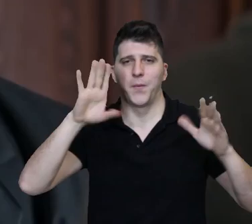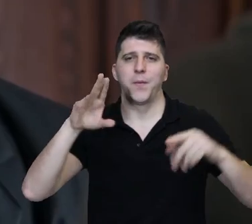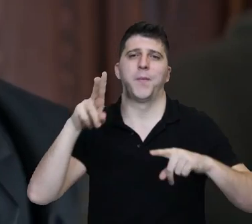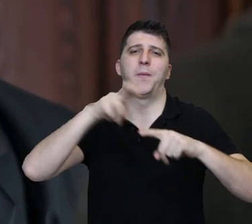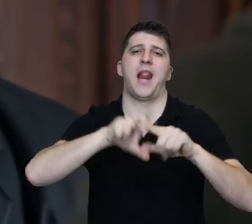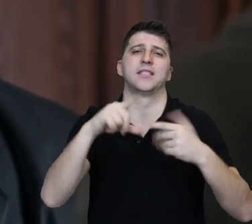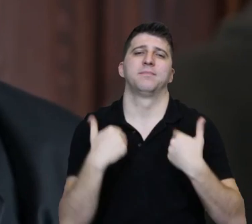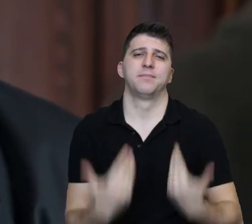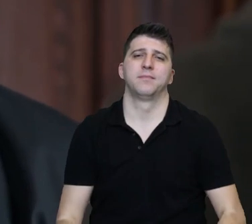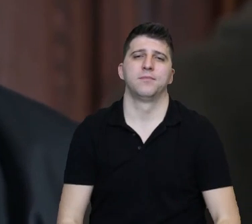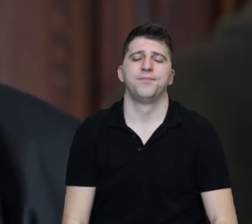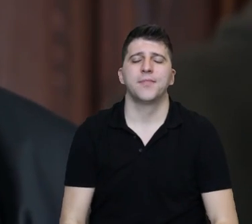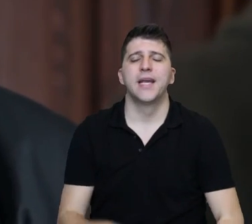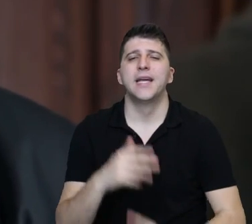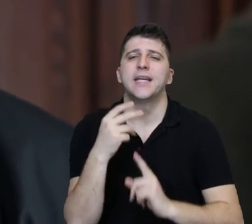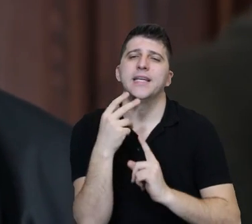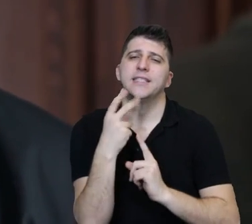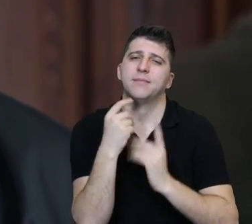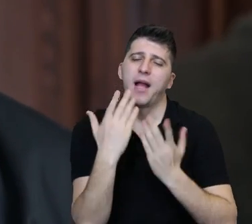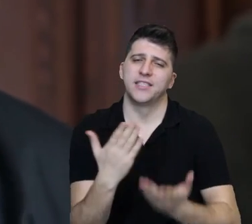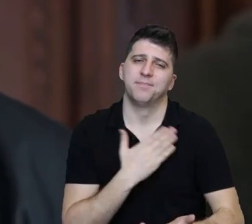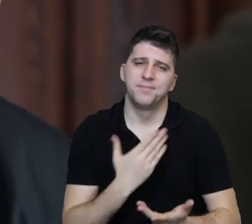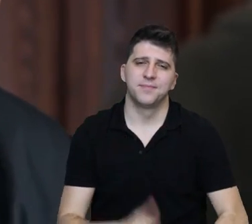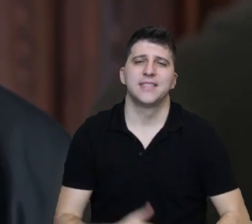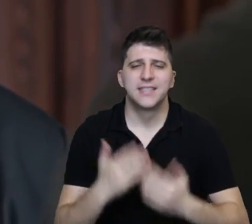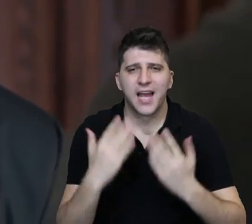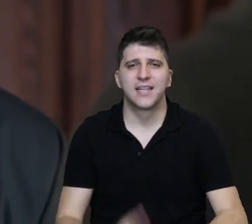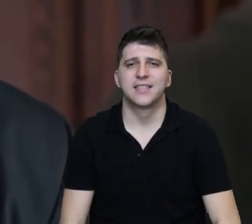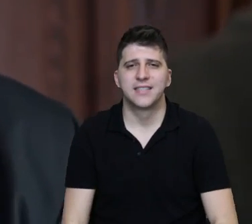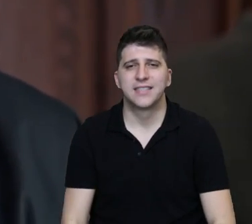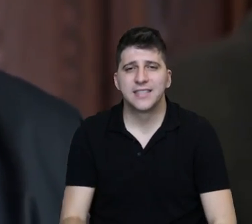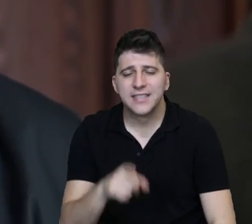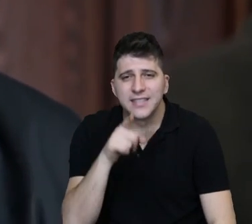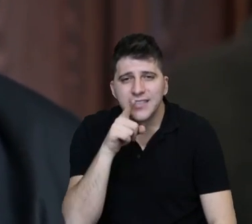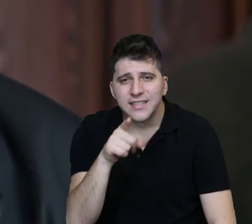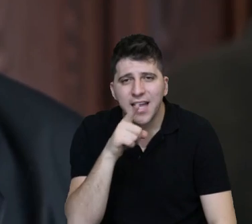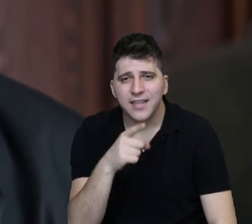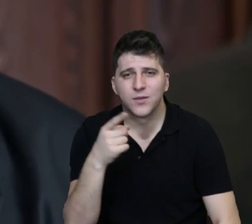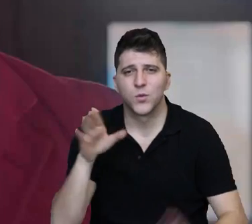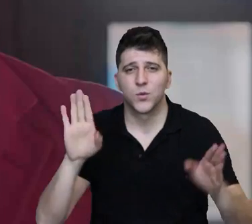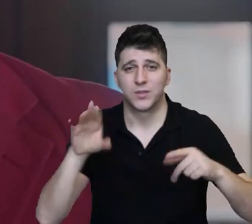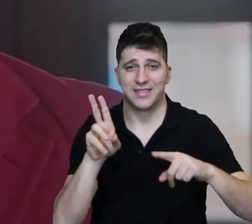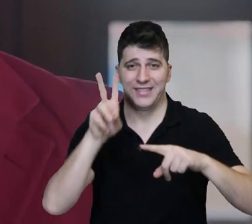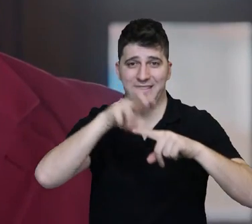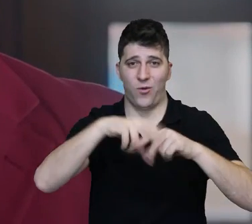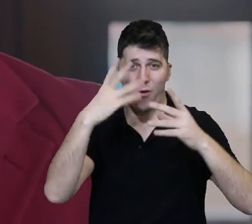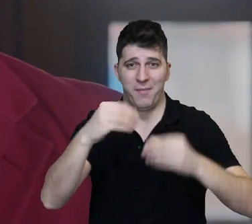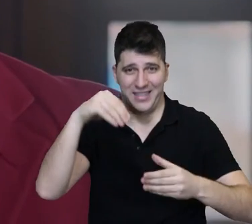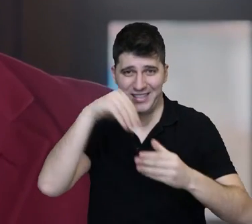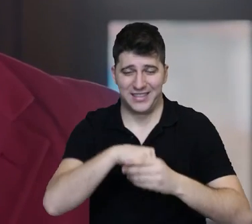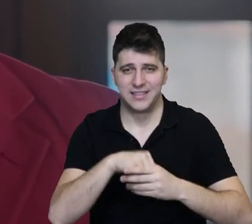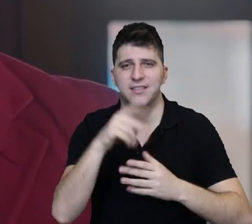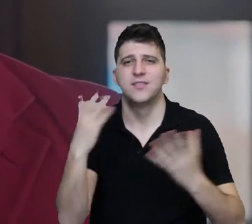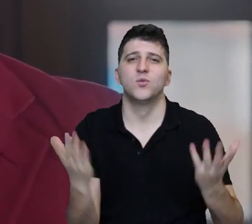ha? İsmail'cim yani senin başına bir kuş konabilmesi için oldukça